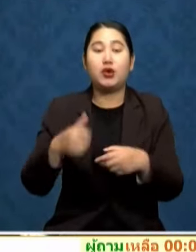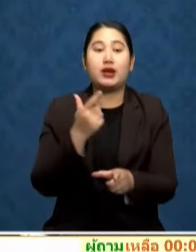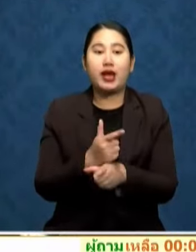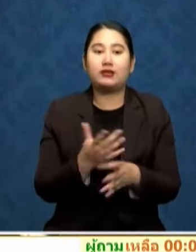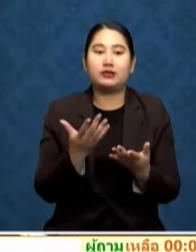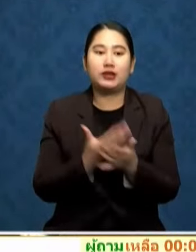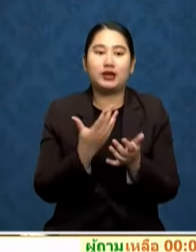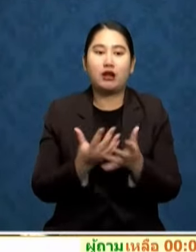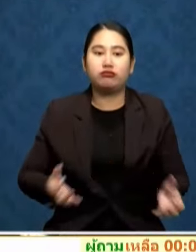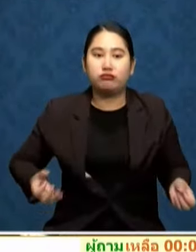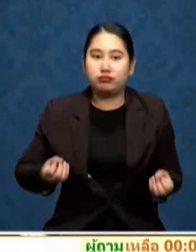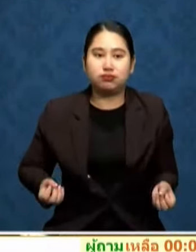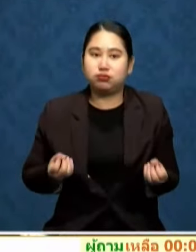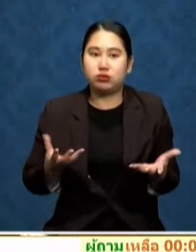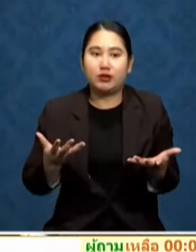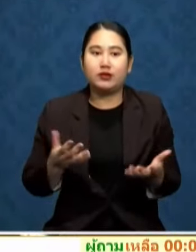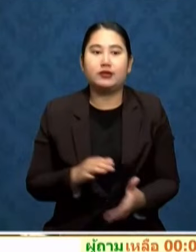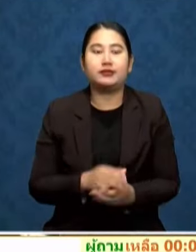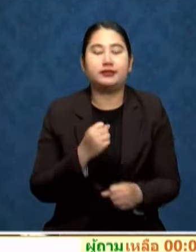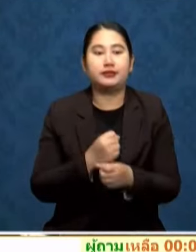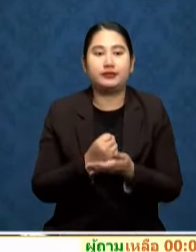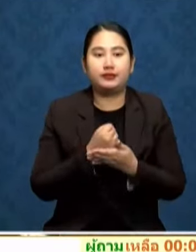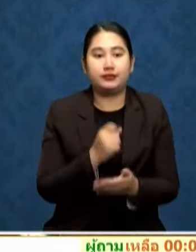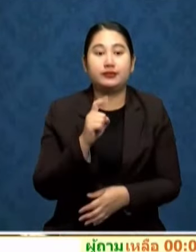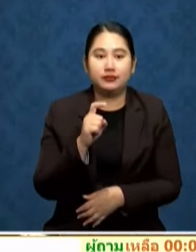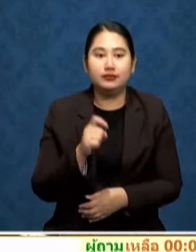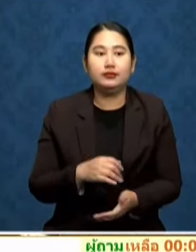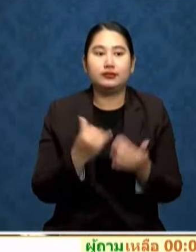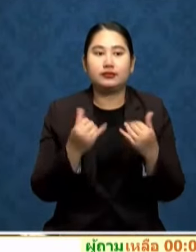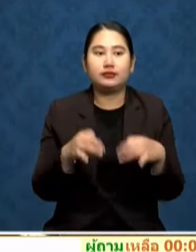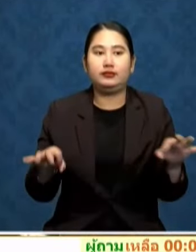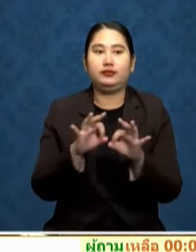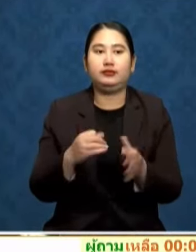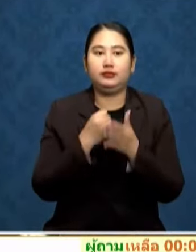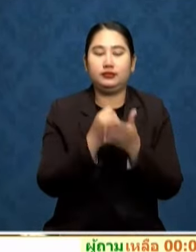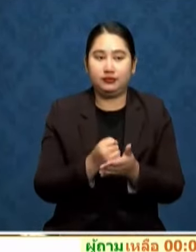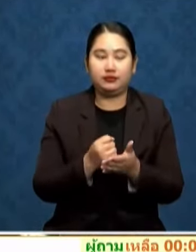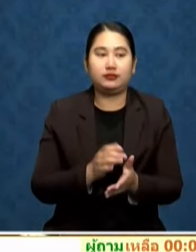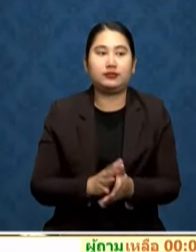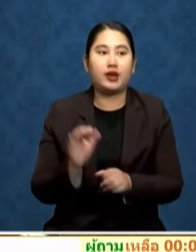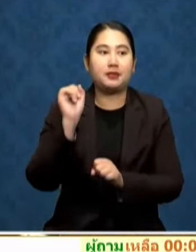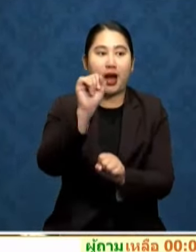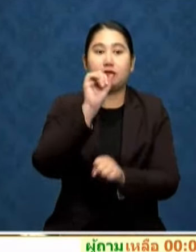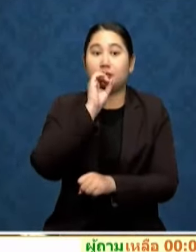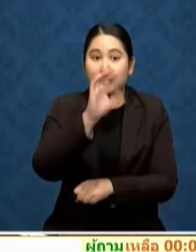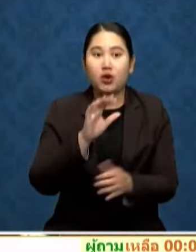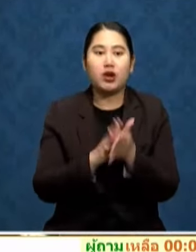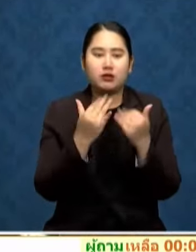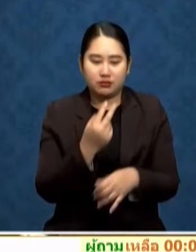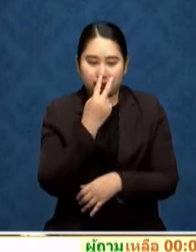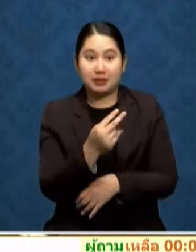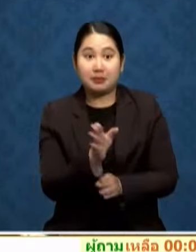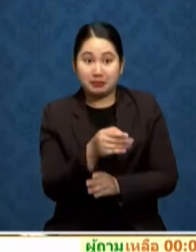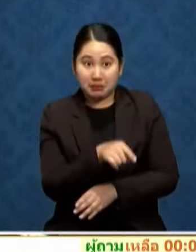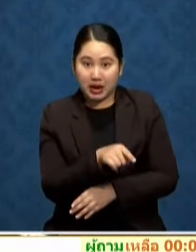ดรายได้ก็ไม่สามารถช่วยเหลือได้เพราะฉะนั้นวันนี้เพื่อพยุงสถานการณ์ท่านประกาศเลยว่าหากพบปลาสาย